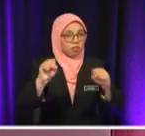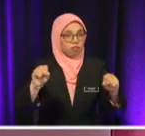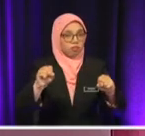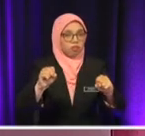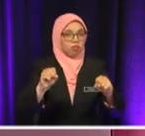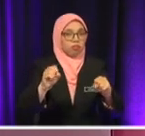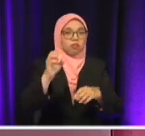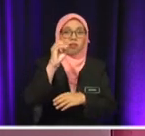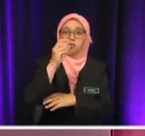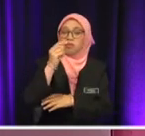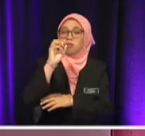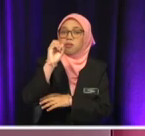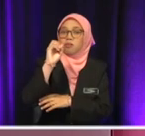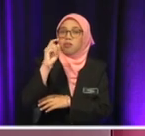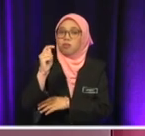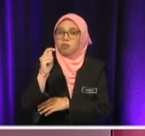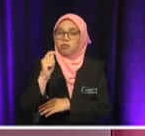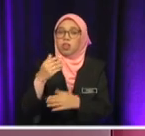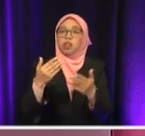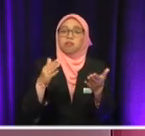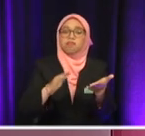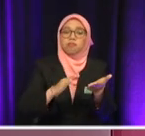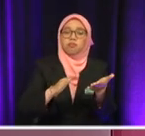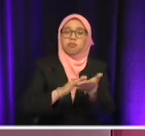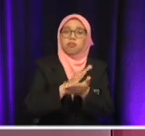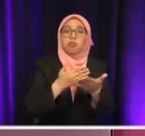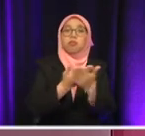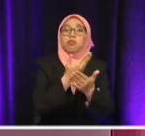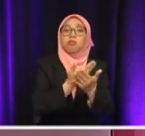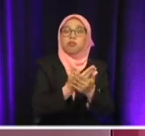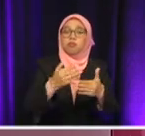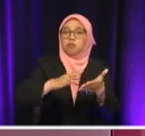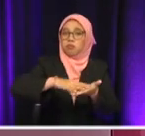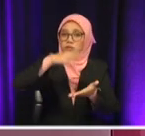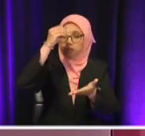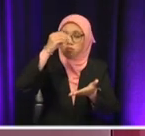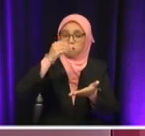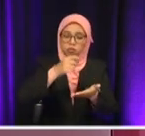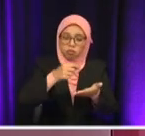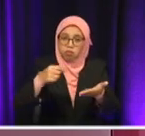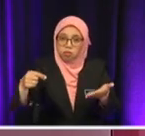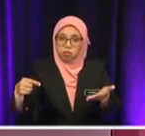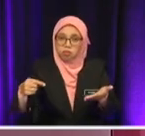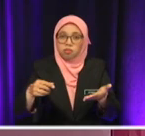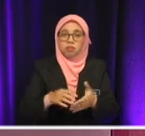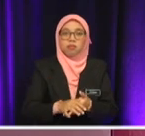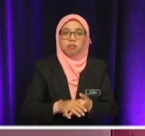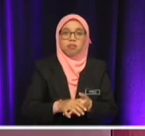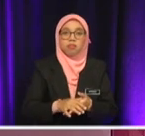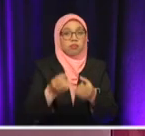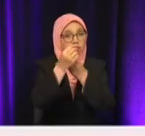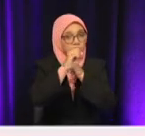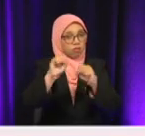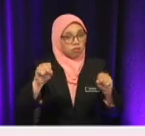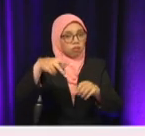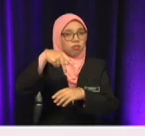aktiviti contengan. Baru nak belajar conteng-conteng kan, baru nak belajar seronok-seronok. Jadi ini ialah kesediaan kemahiran